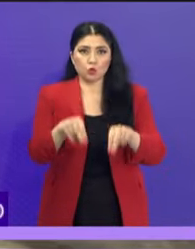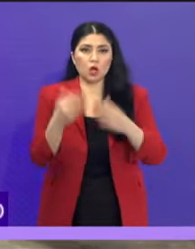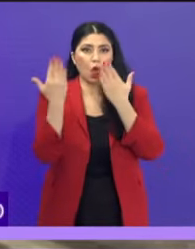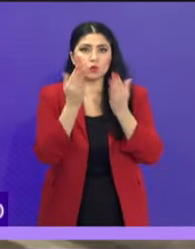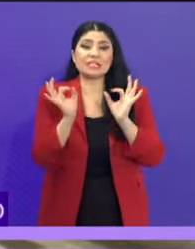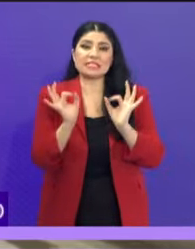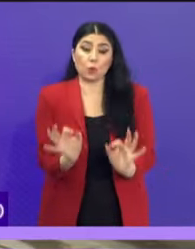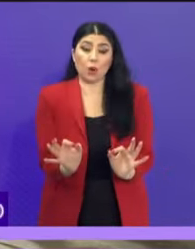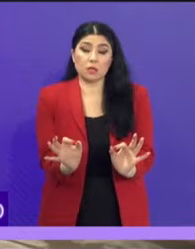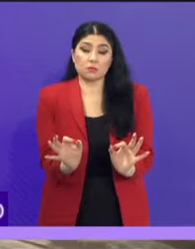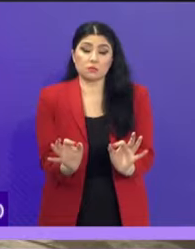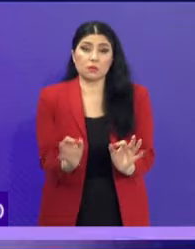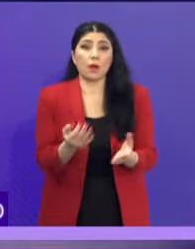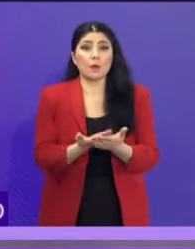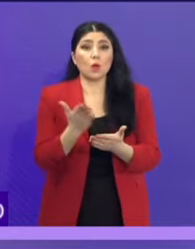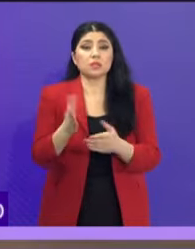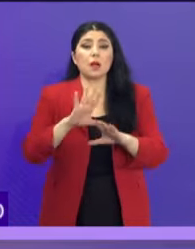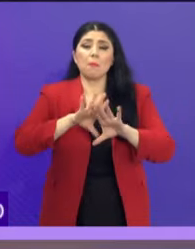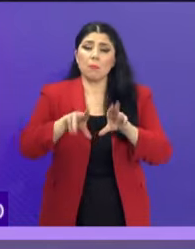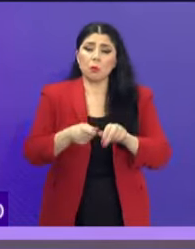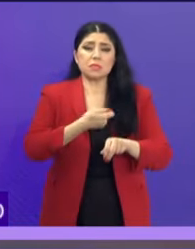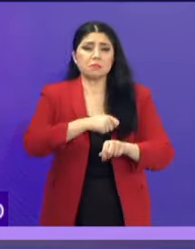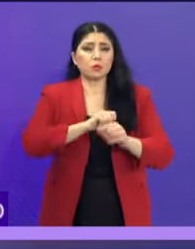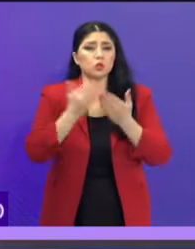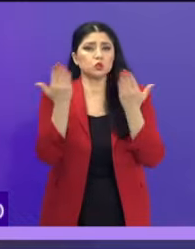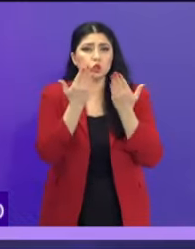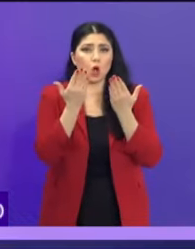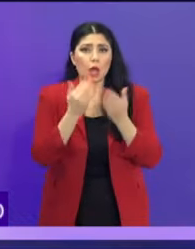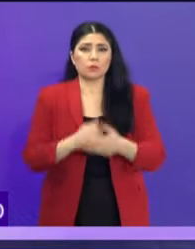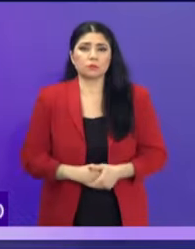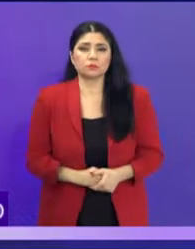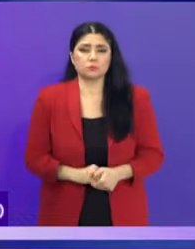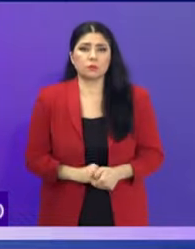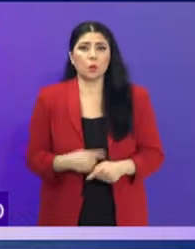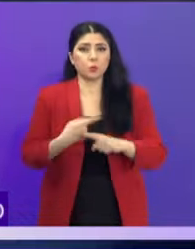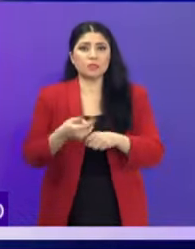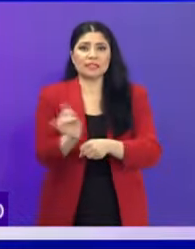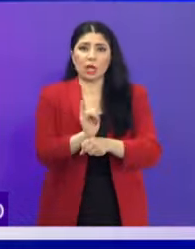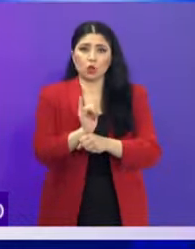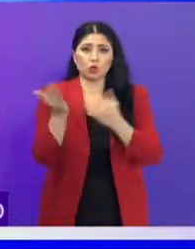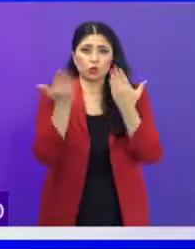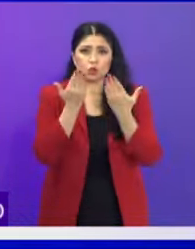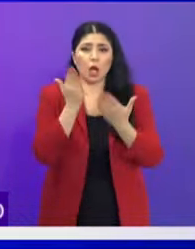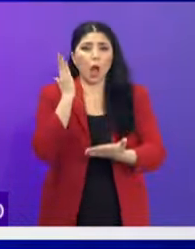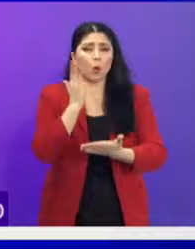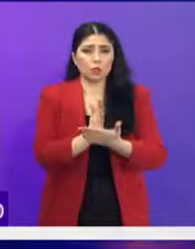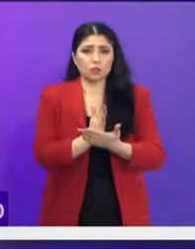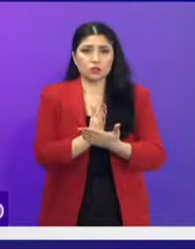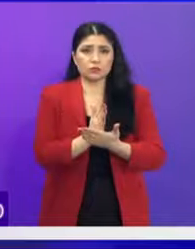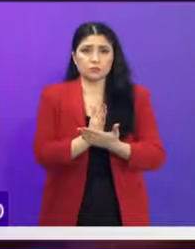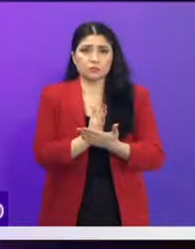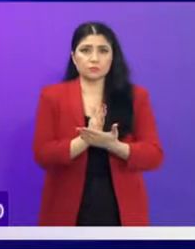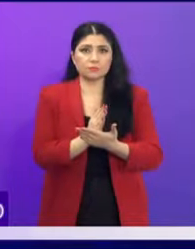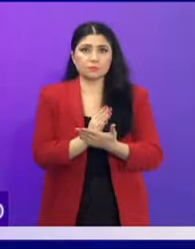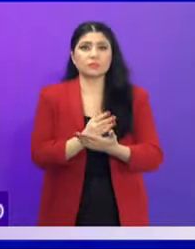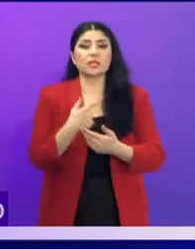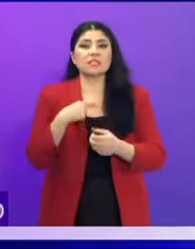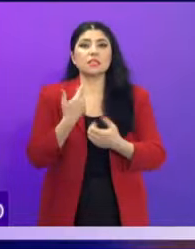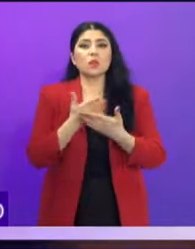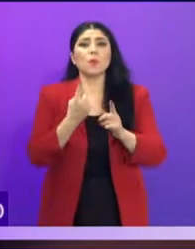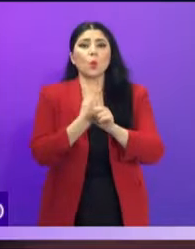în siguranță. Și atunci împreună cu inspectoratul școlar și directorii au luat decizia să se meargă pe